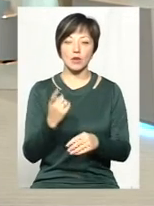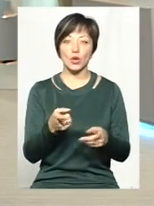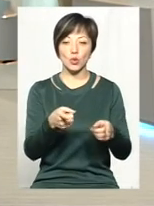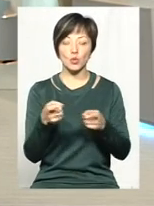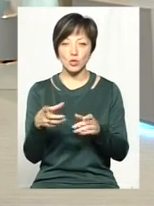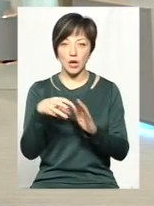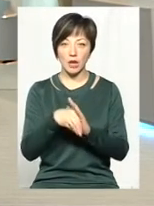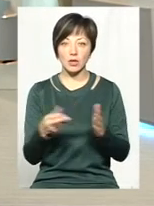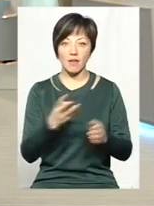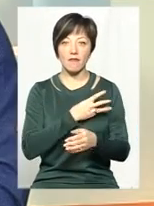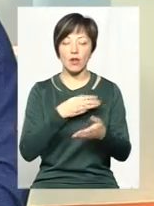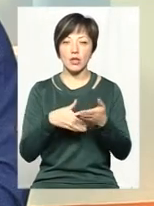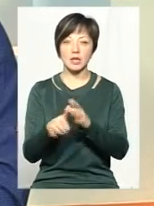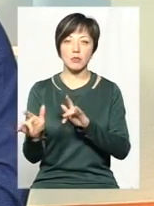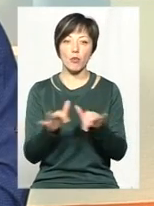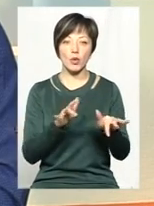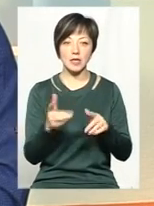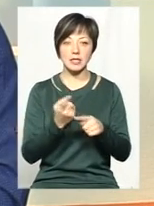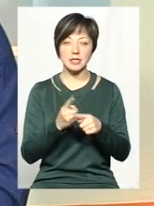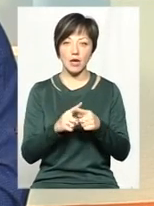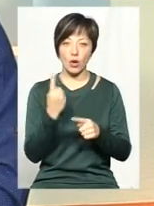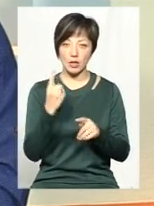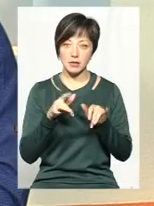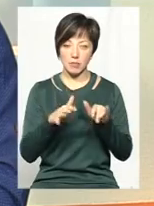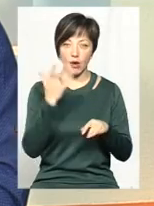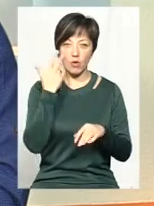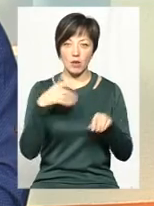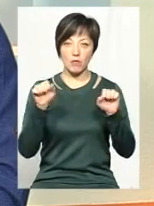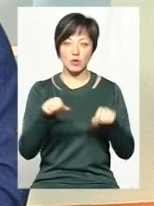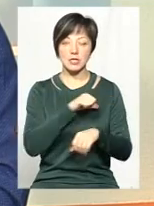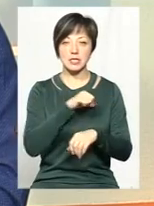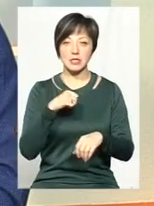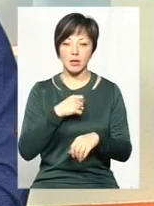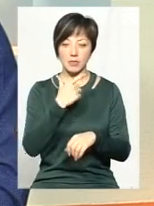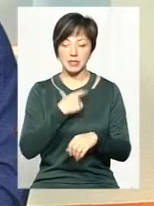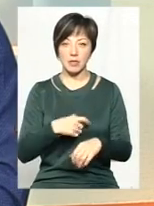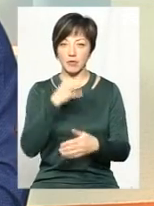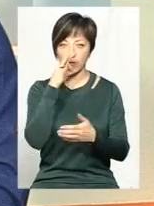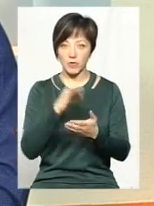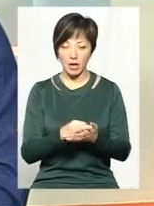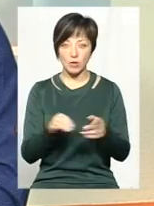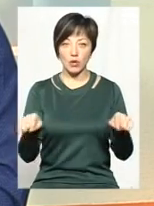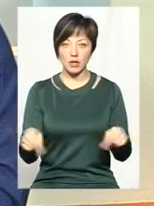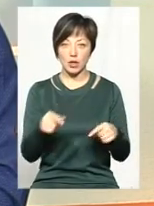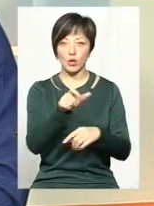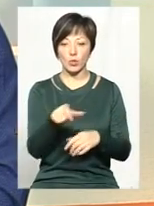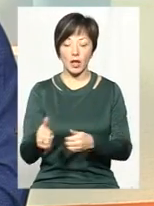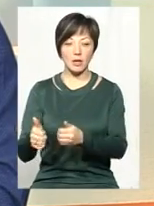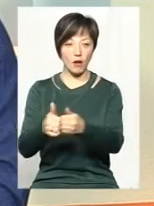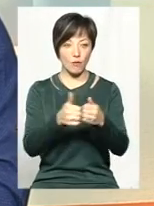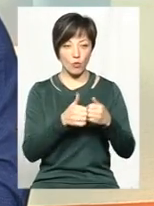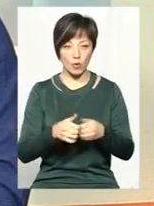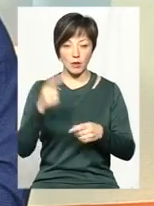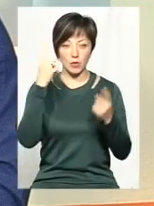до якихось волонтерських подій, а це одна справа. А коли він вже може сам взяти на себе відповідальність, ще й організувати людей навколо і